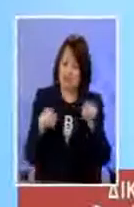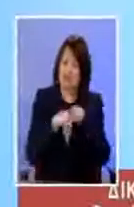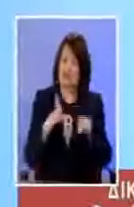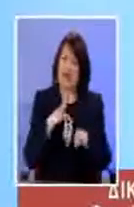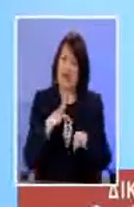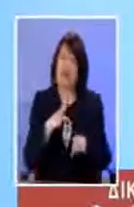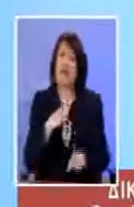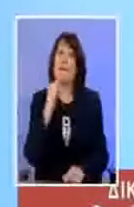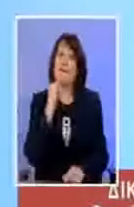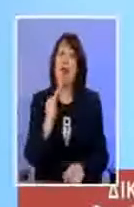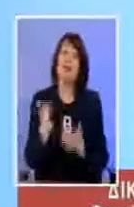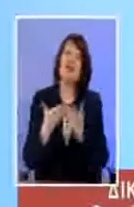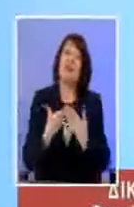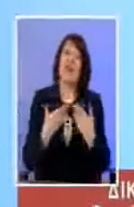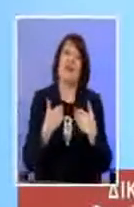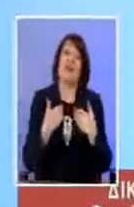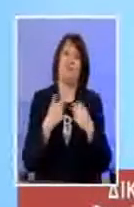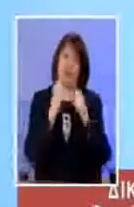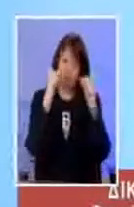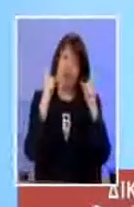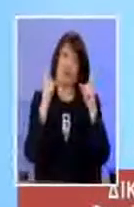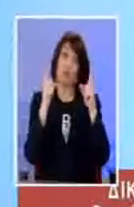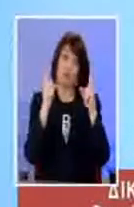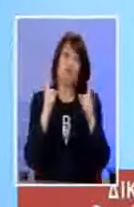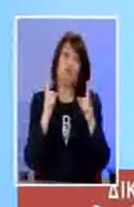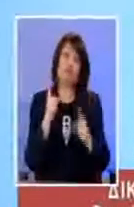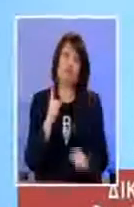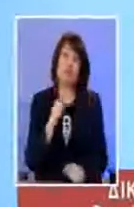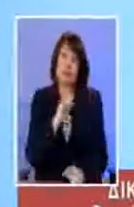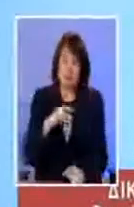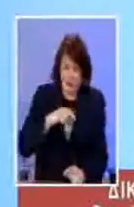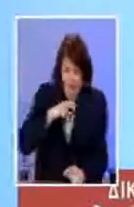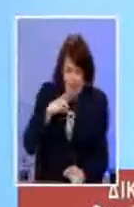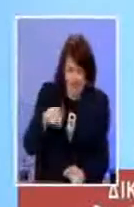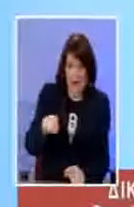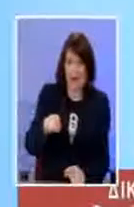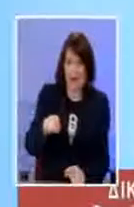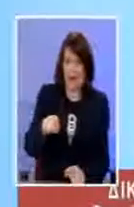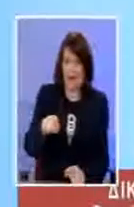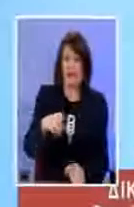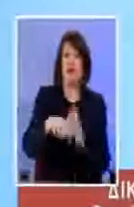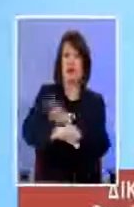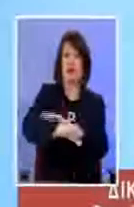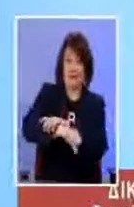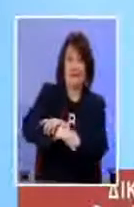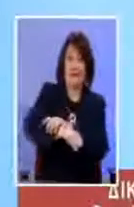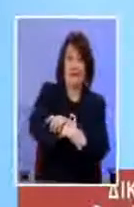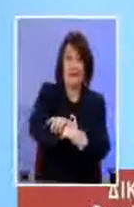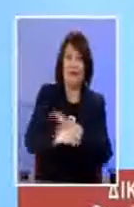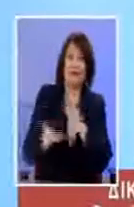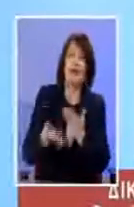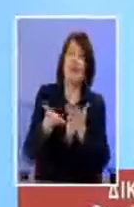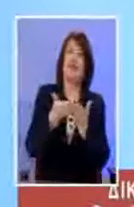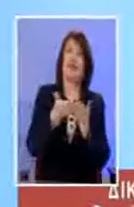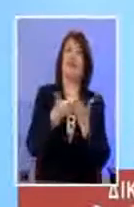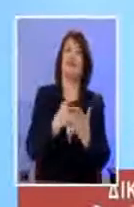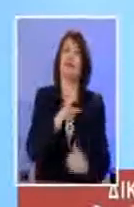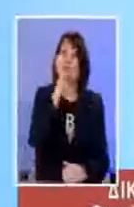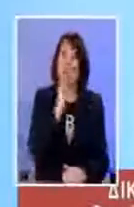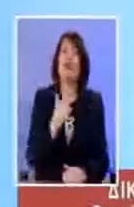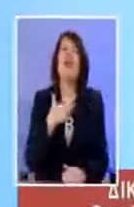συνεπιβάτες πάντοτε. Αυτό μου έχει κάνει εντύπωση. Ποτέ δεν κατέβηκα από το μετρό και να μην με πιάσει κάποιος να με βοηθήσει να ανέβω επάνω. Δηλαδή,